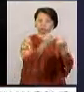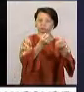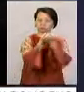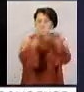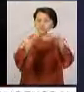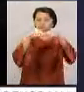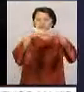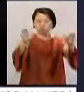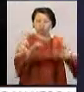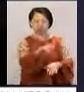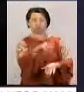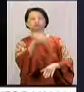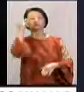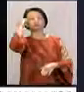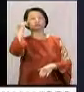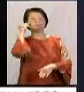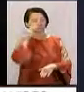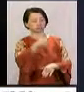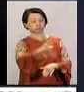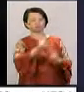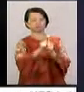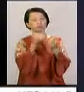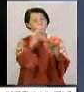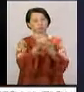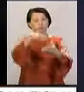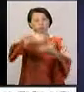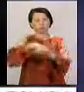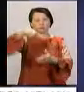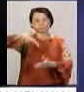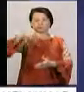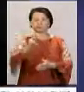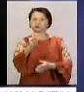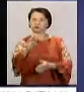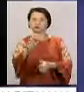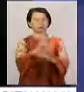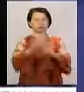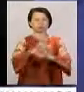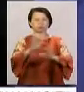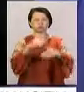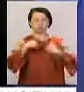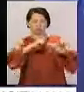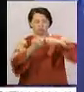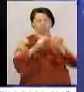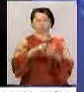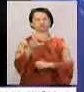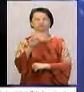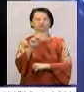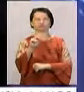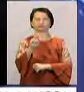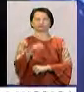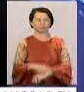terbuka bukti kematangan demokrasi yang subur dalam PKR bukannya mengundang konflik.